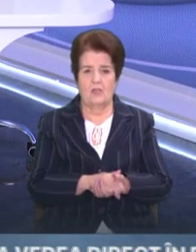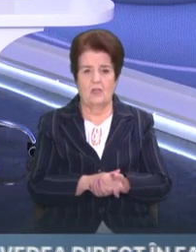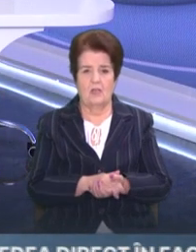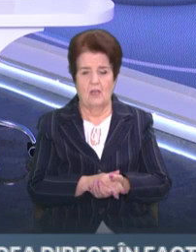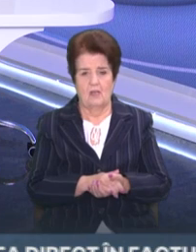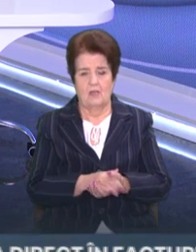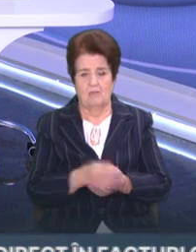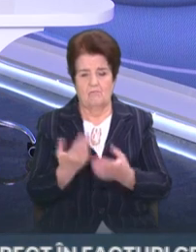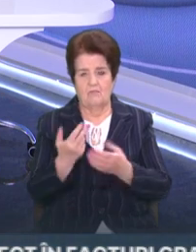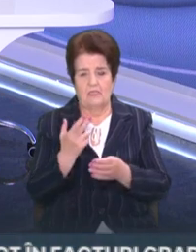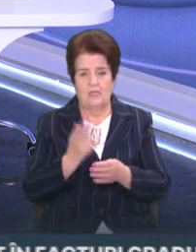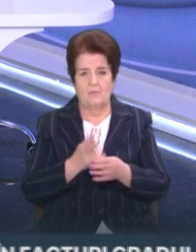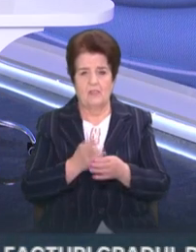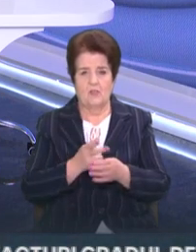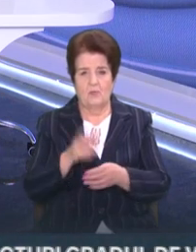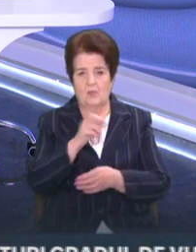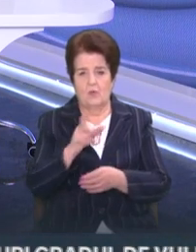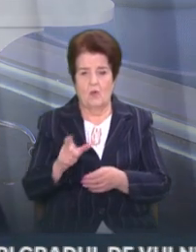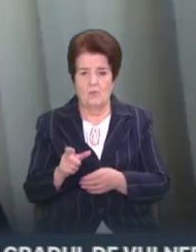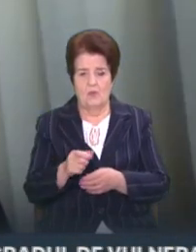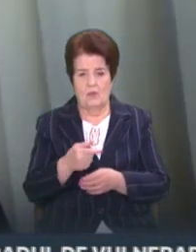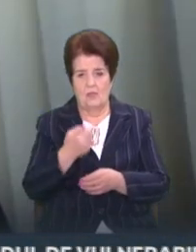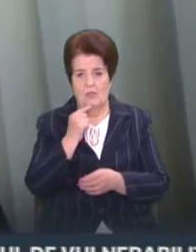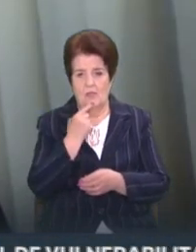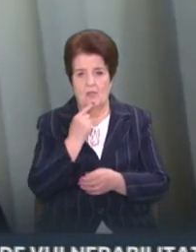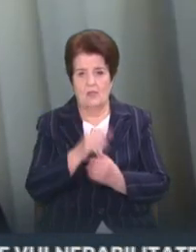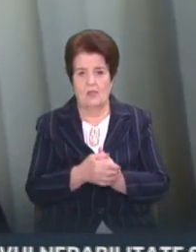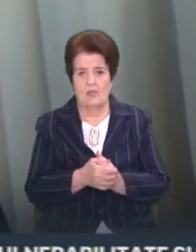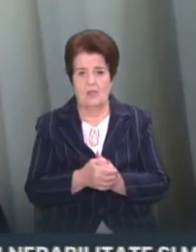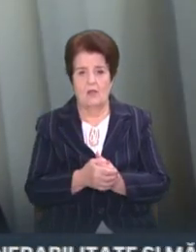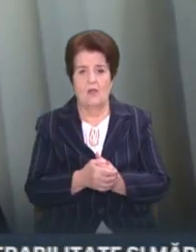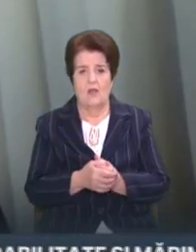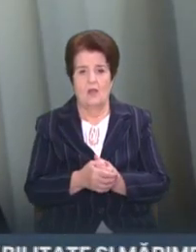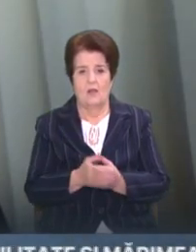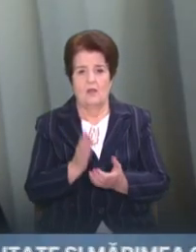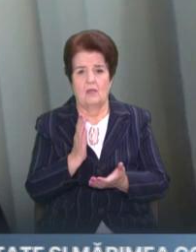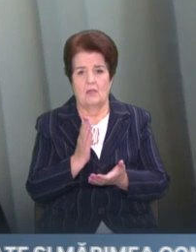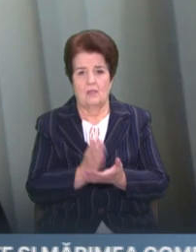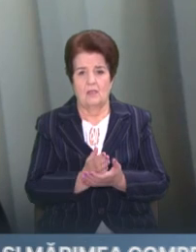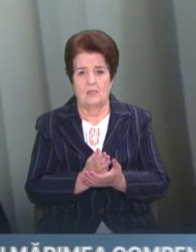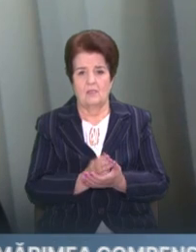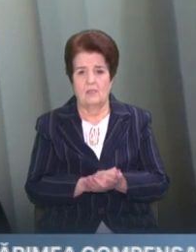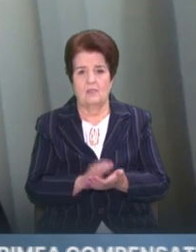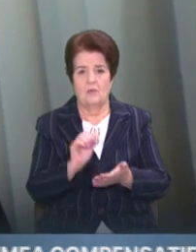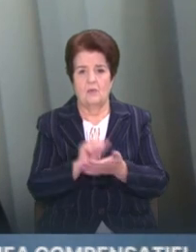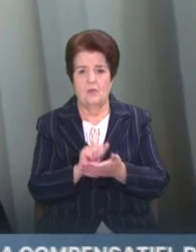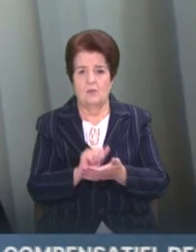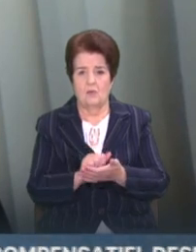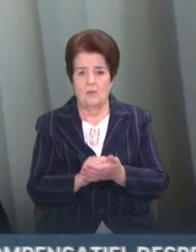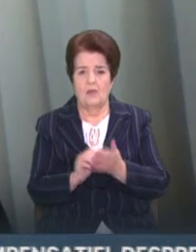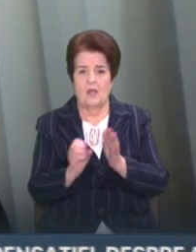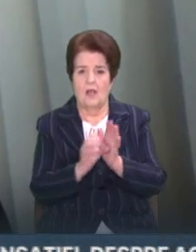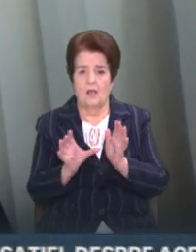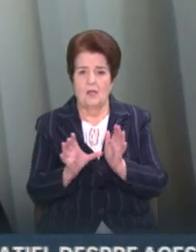ceea ce se întâmplă. Mai mult ca atât, fiind conectați prin infrastructura electroenergetică a